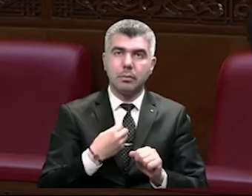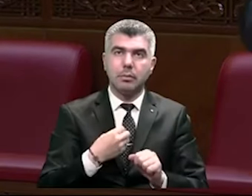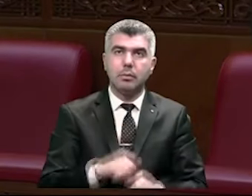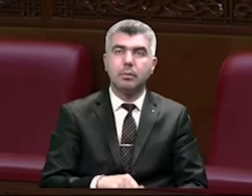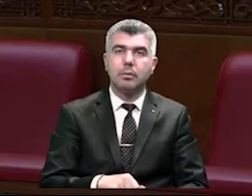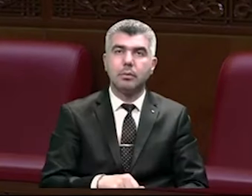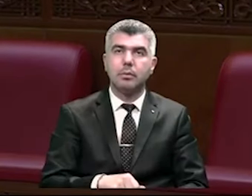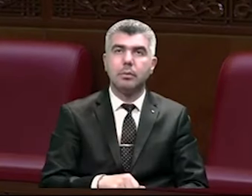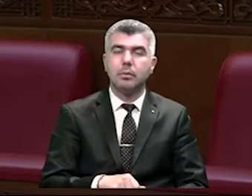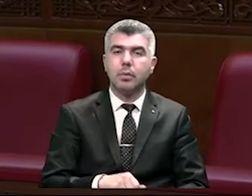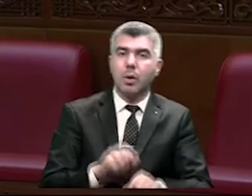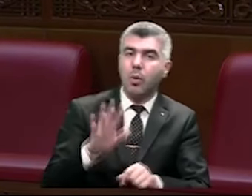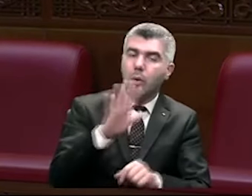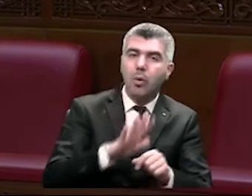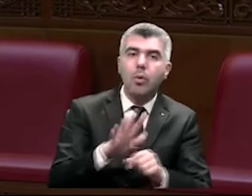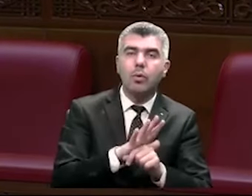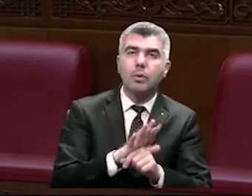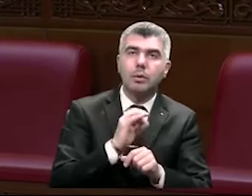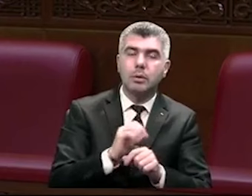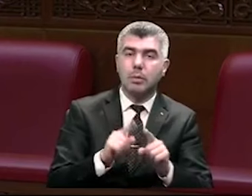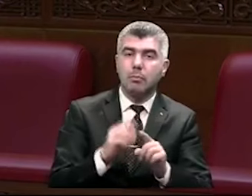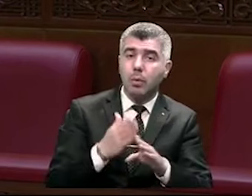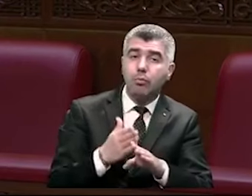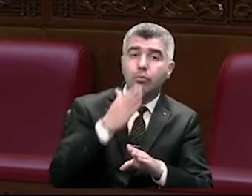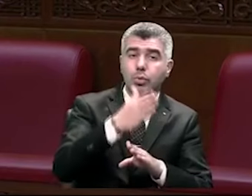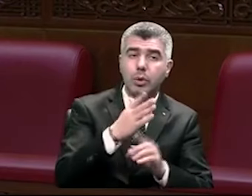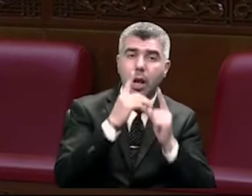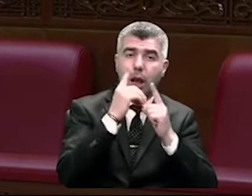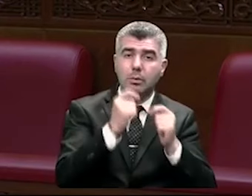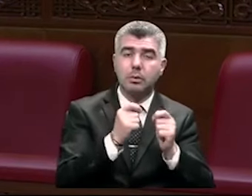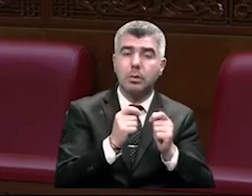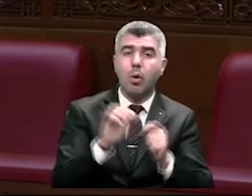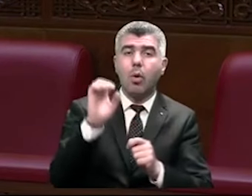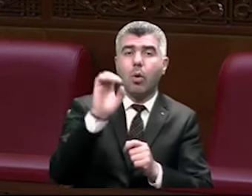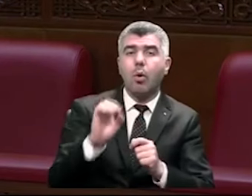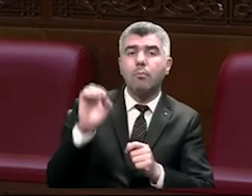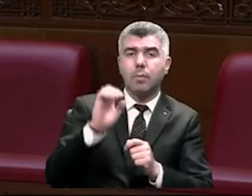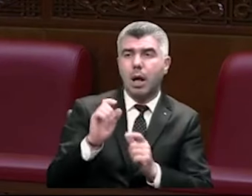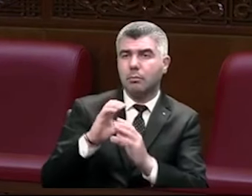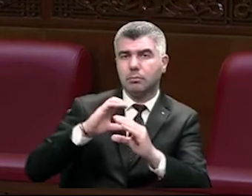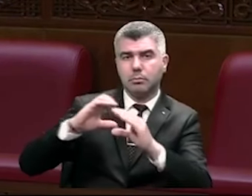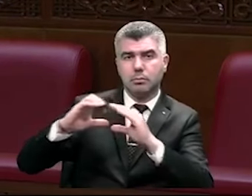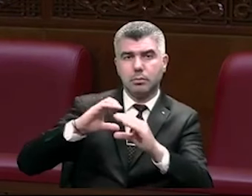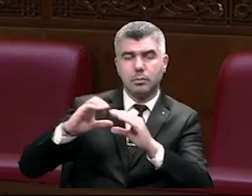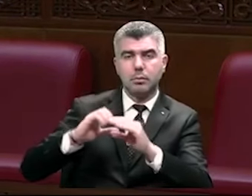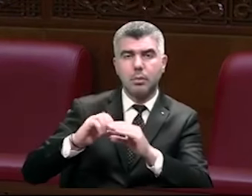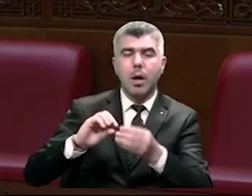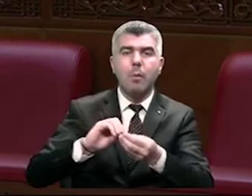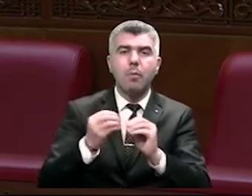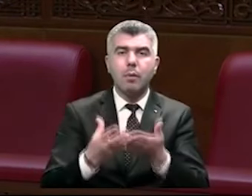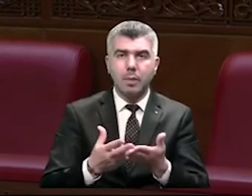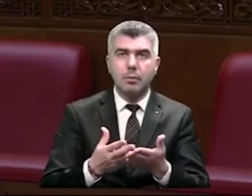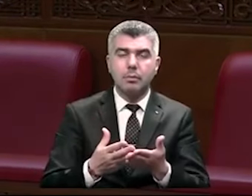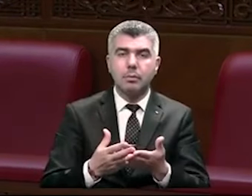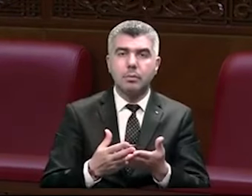كبيرنا كلنا كلنا انا ملي كنمشي وكنشوف الاوروبيين وتحاور معهم المشكل ديالنا